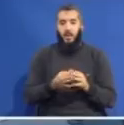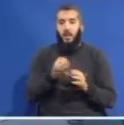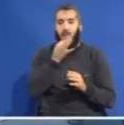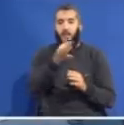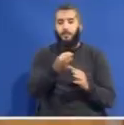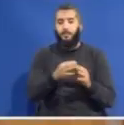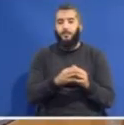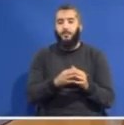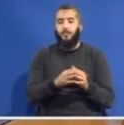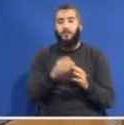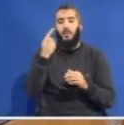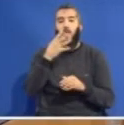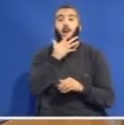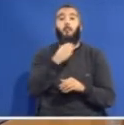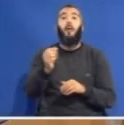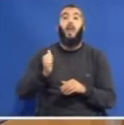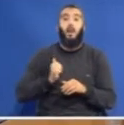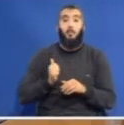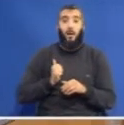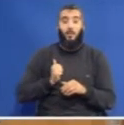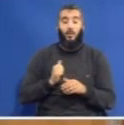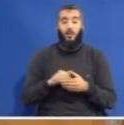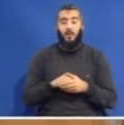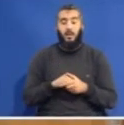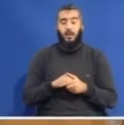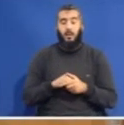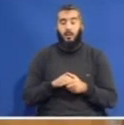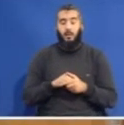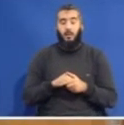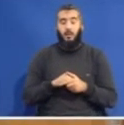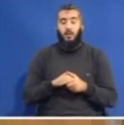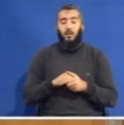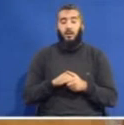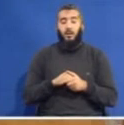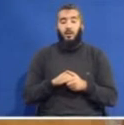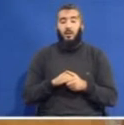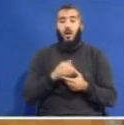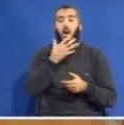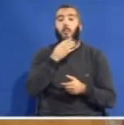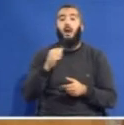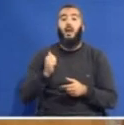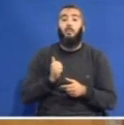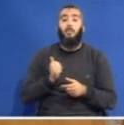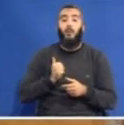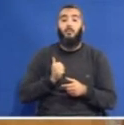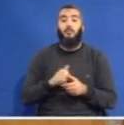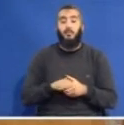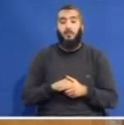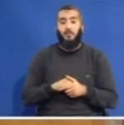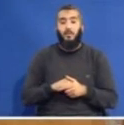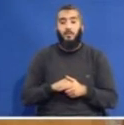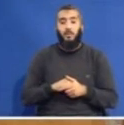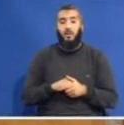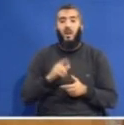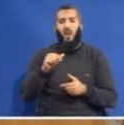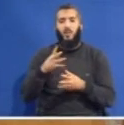بالنسبة لحماتها يعني اللي ذكرتها هي أم الزوج. أم الزوج ما يلزمش كثير